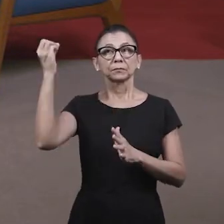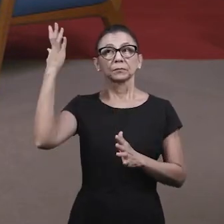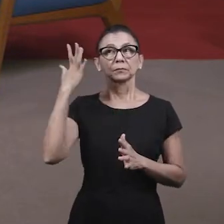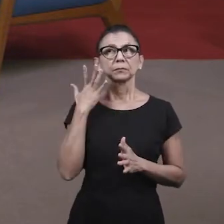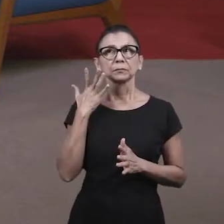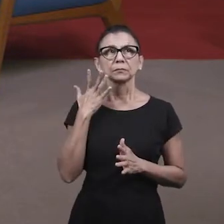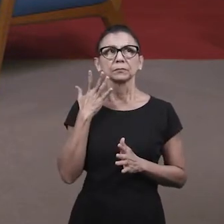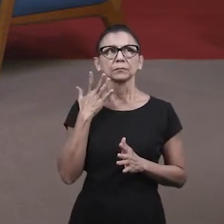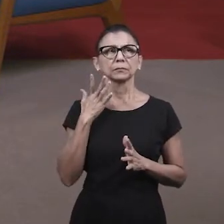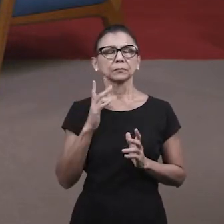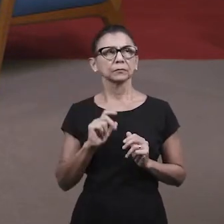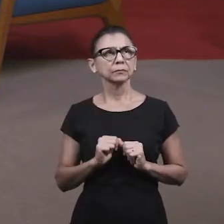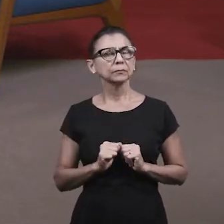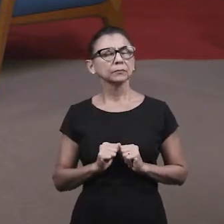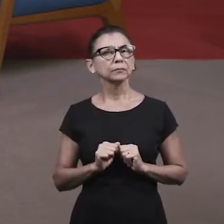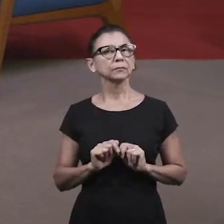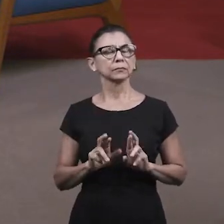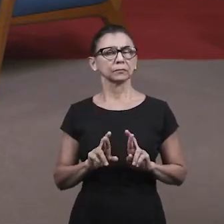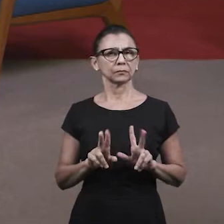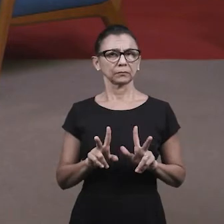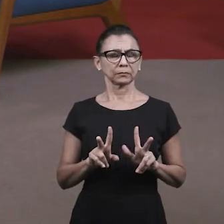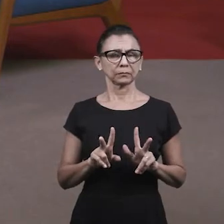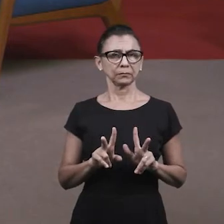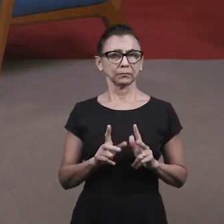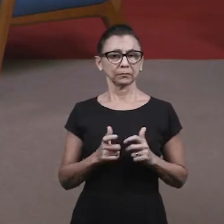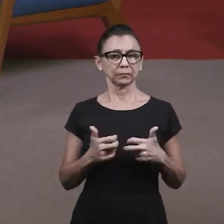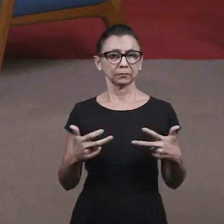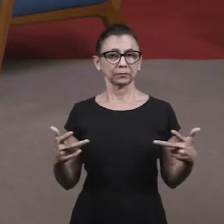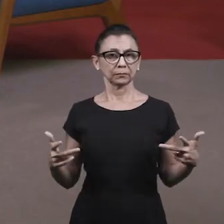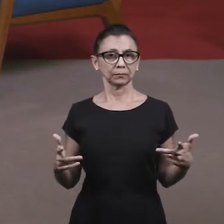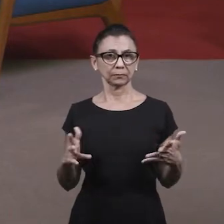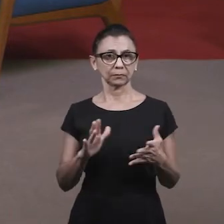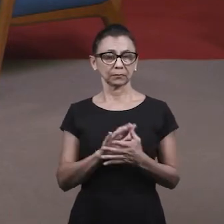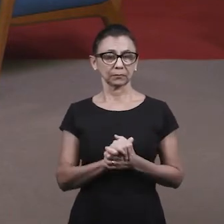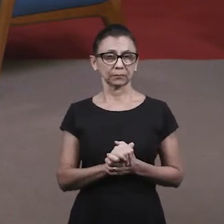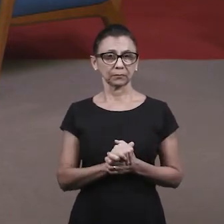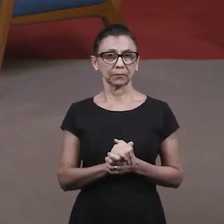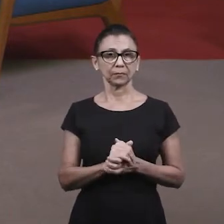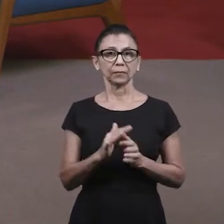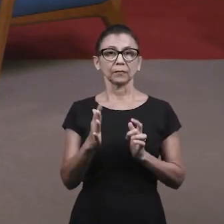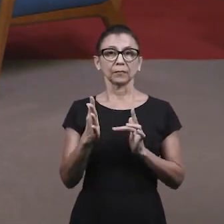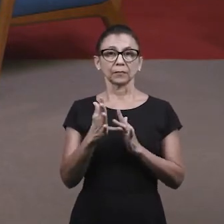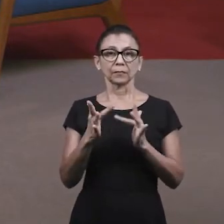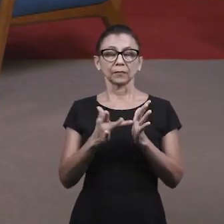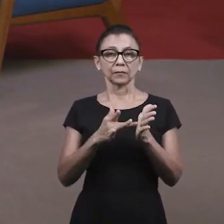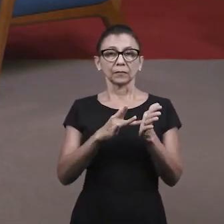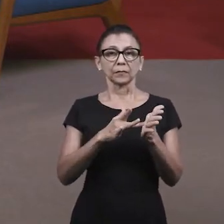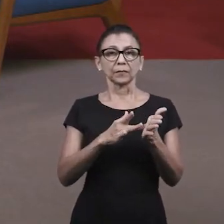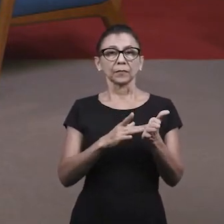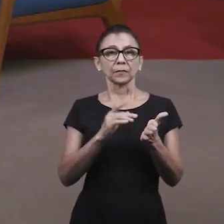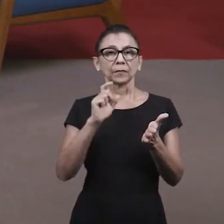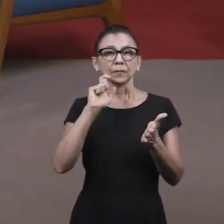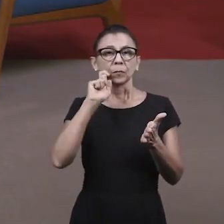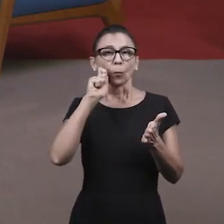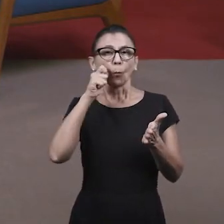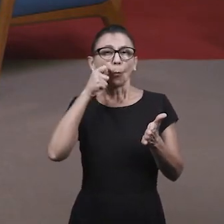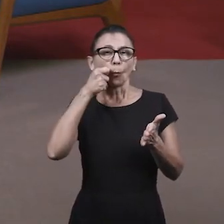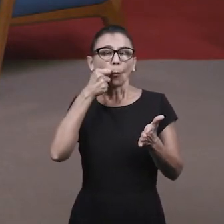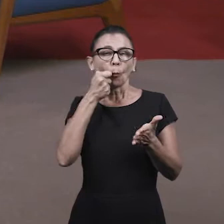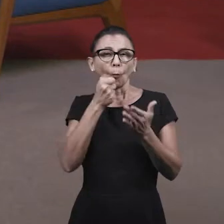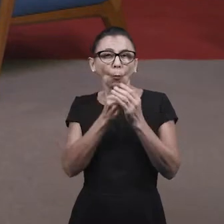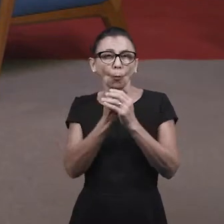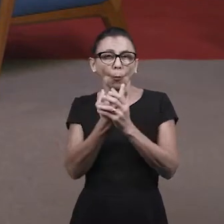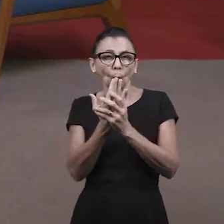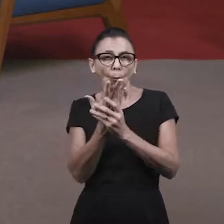toujours. Mais Jésus ici, il révèle quelque chose qu'ils ne connaissaient pas. Il enlève les herbes